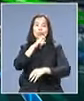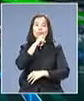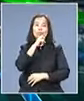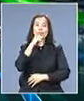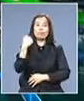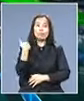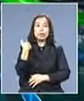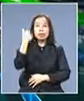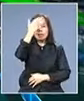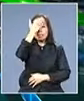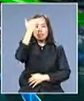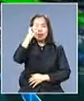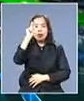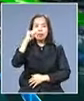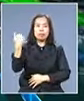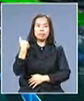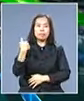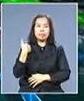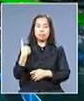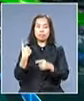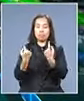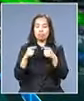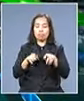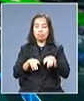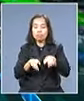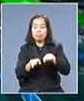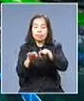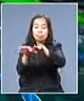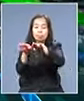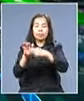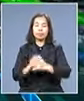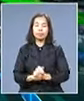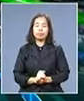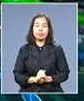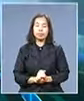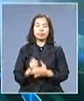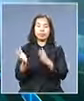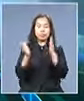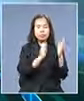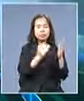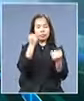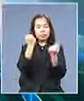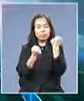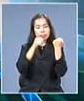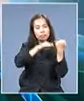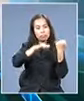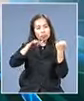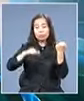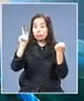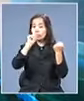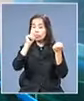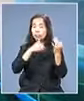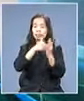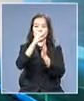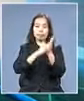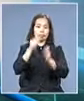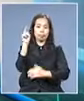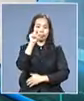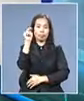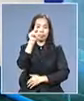ราะว่าเป็นถนนค่อนข้างจะเรียกว่าคู่ขนานนะครับมาดูการจอดรถกันบ้างครับสีน้ำเงินครับท่านผู้ชมครับ